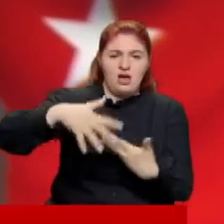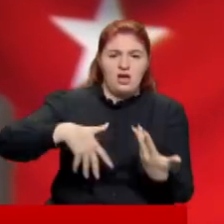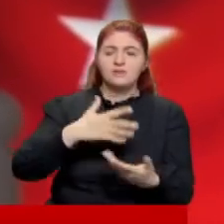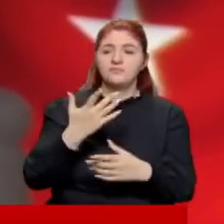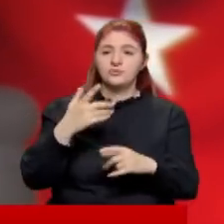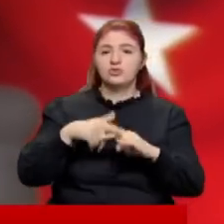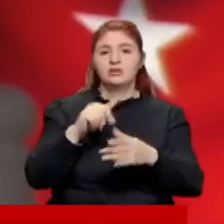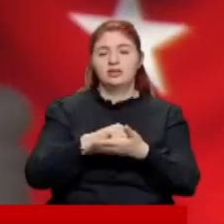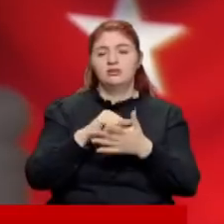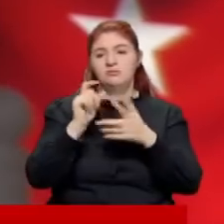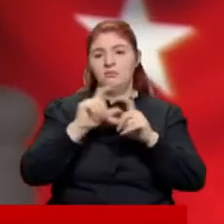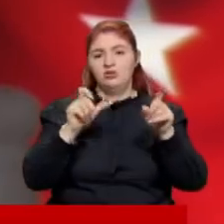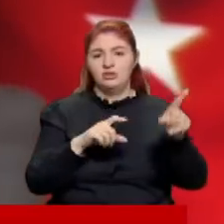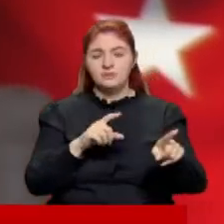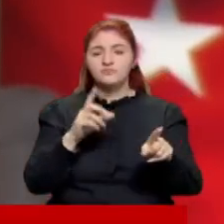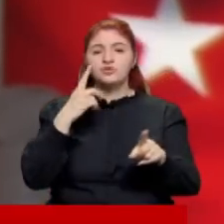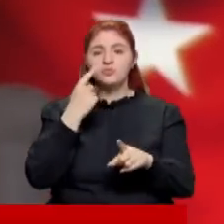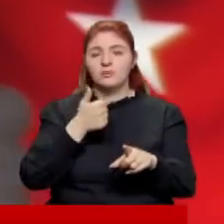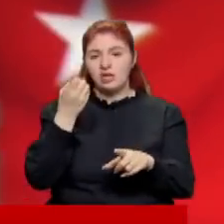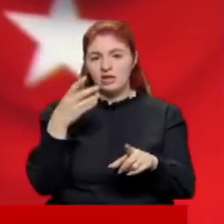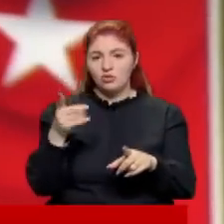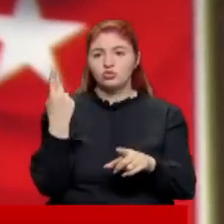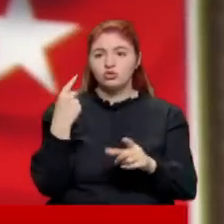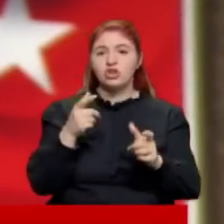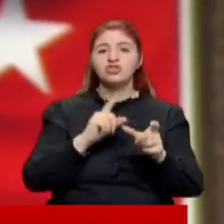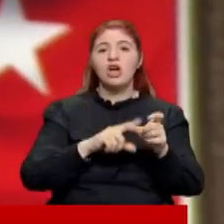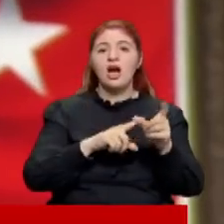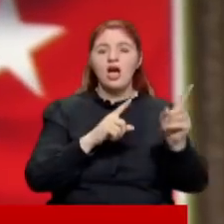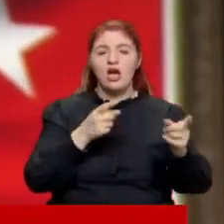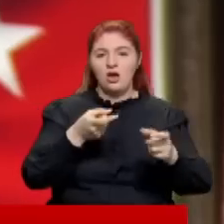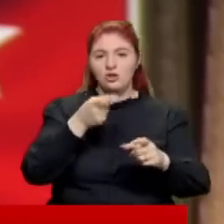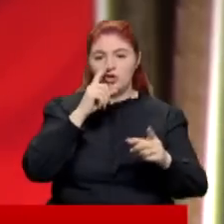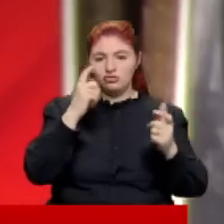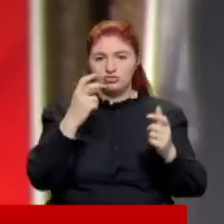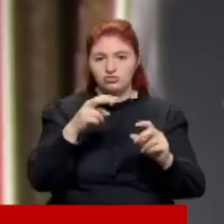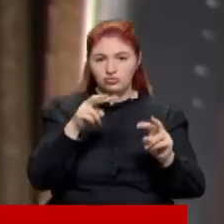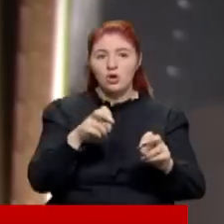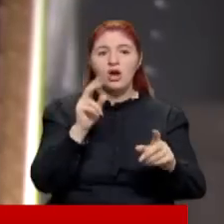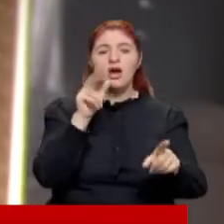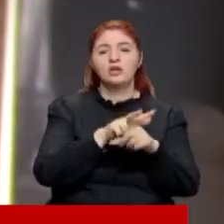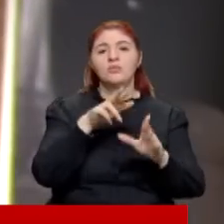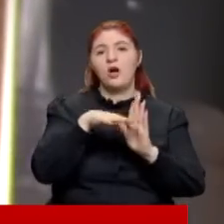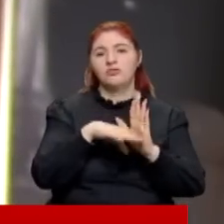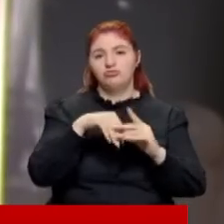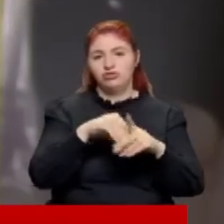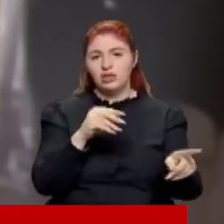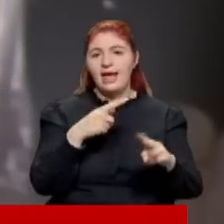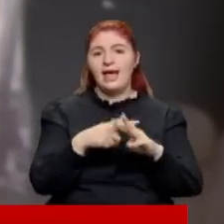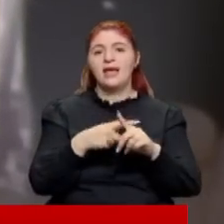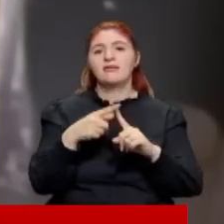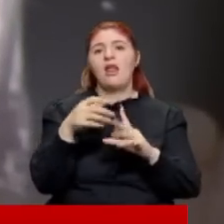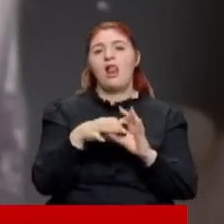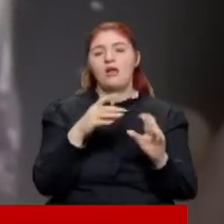Hürriyet gazetesinin manşeti. Cumhurbaşkanı Erdoğan dün Çankaya Köşkü'nde katıldığı programda EYT ile